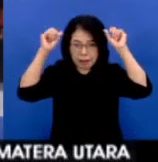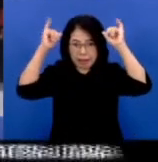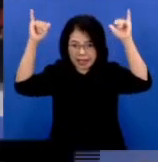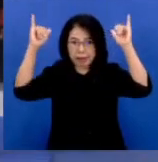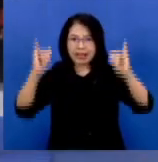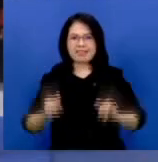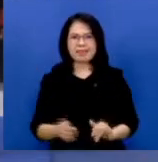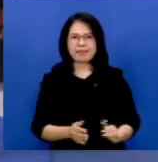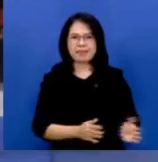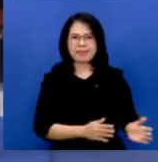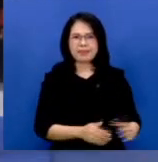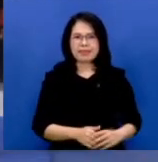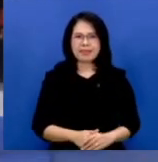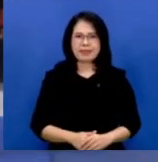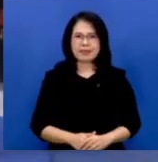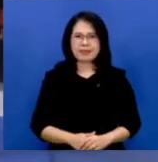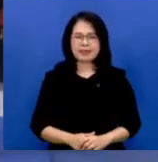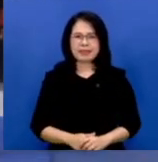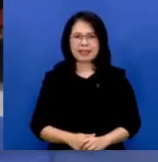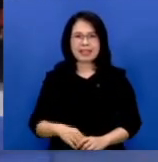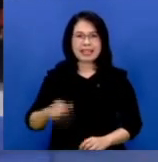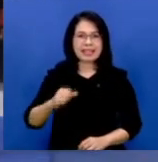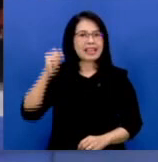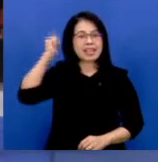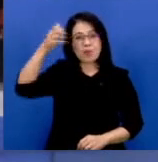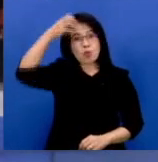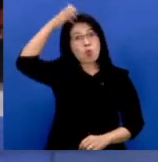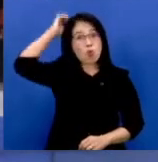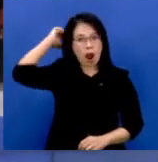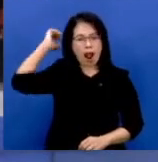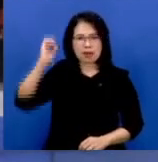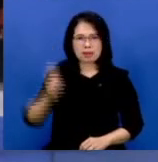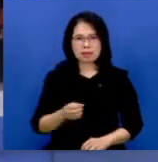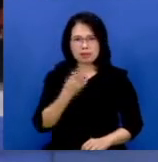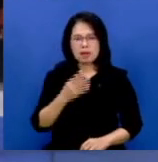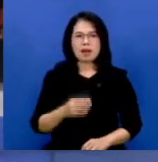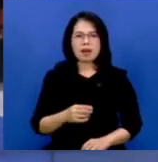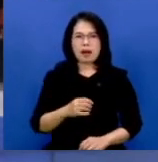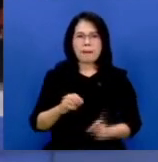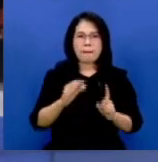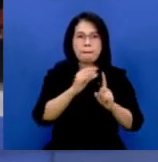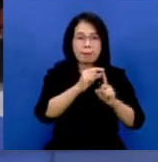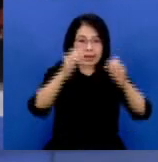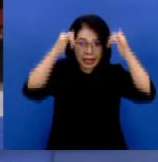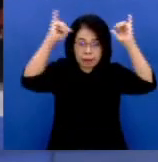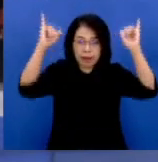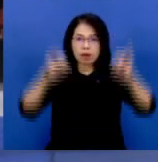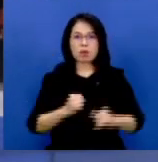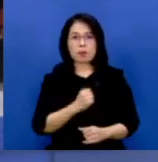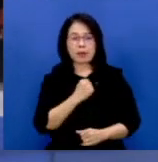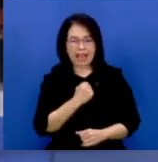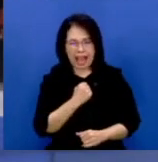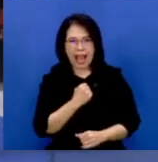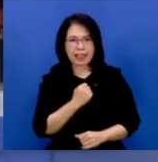Ketua Dewan Pimpinan Pusat PDI Perjuangan, Puan Maharani, optimistis PDIP mampu menjaga dan mempertahankan jumlah suara pemilih di Jawa Tengah